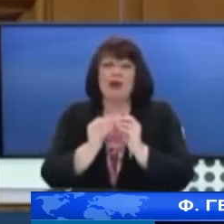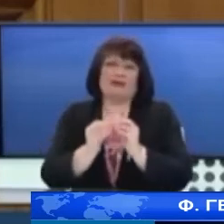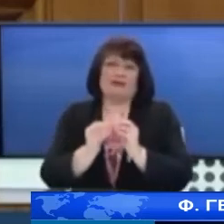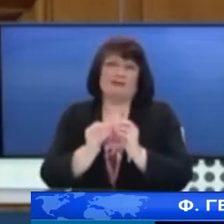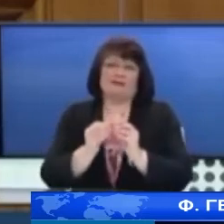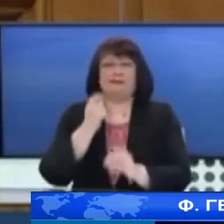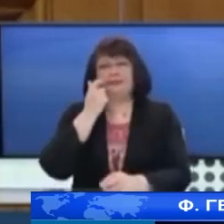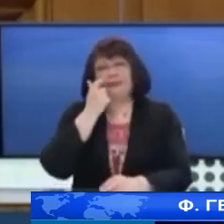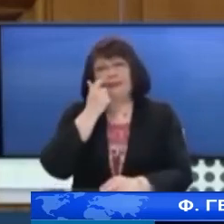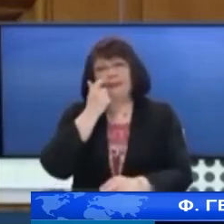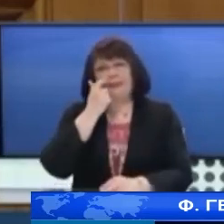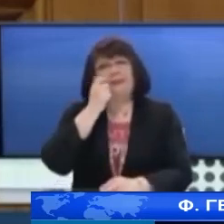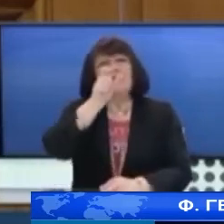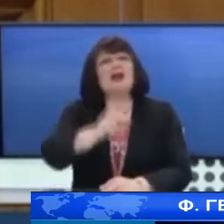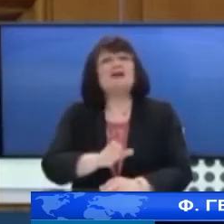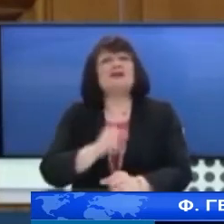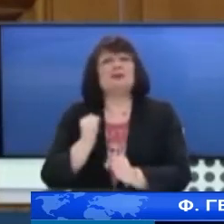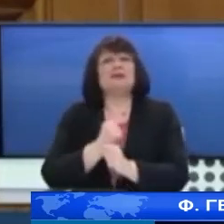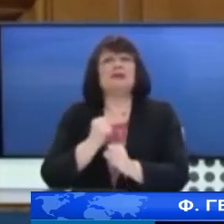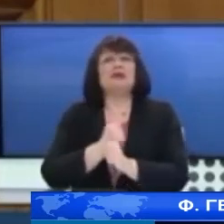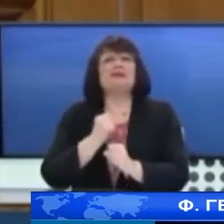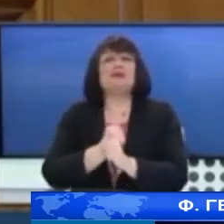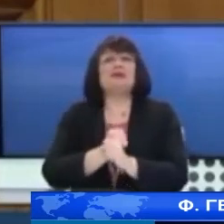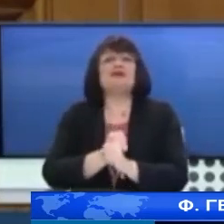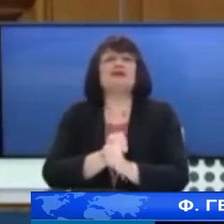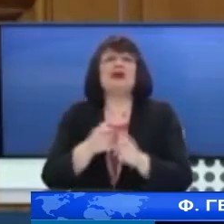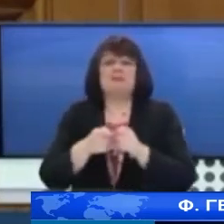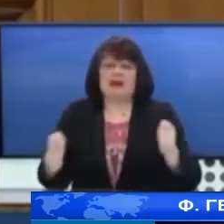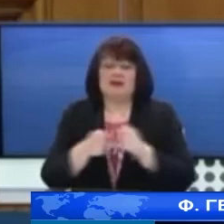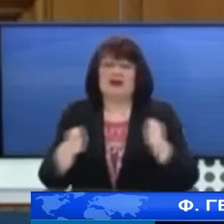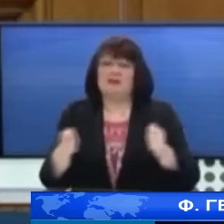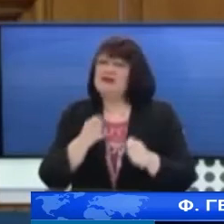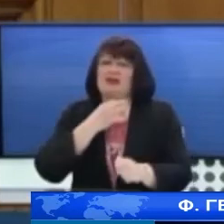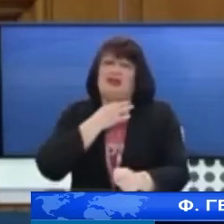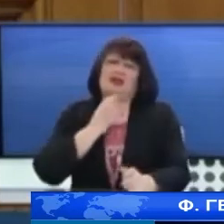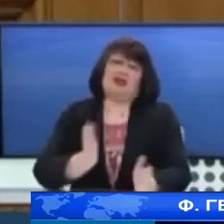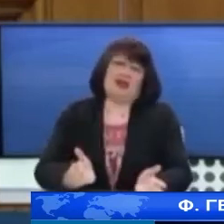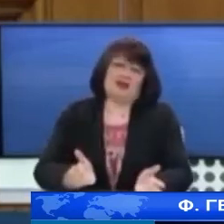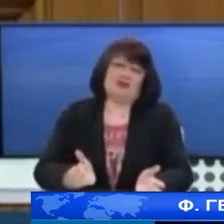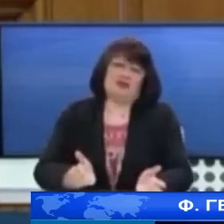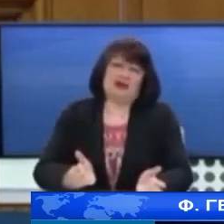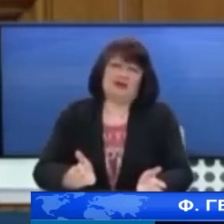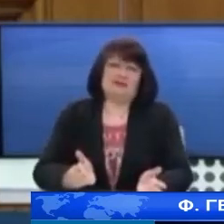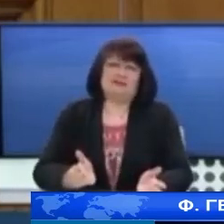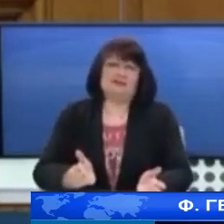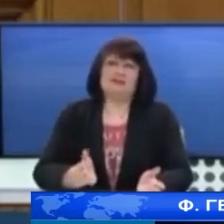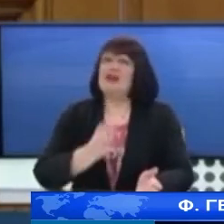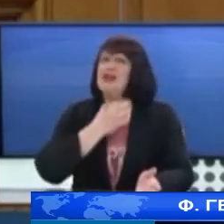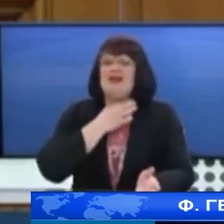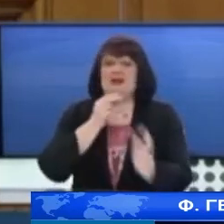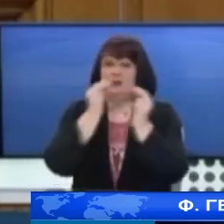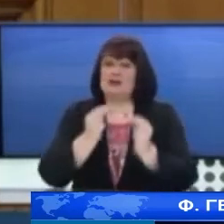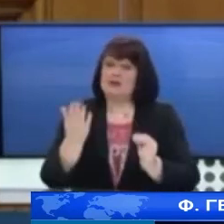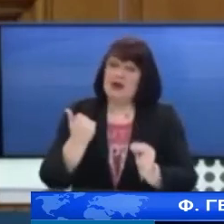ζούμε. Εσείς επιμείνατε να παίρνετε μέτρα που δεν αντιμετώπισαν την πανδημία, δεν